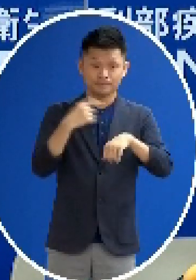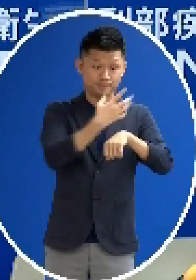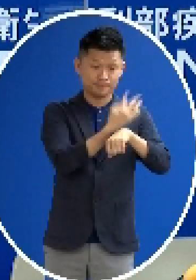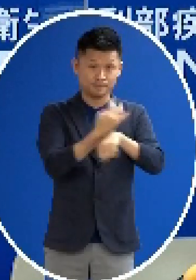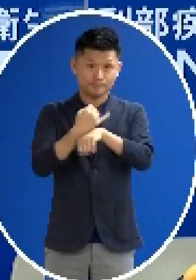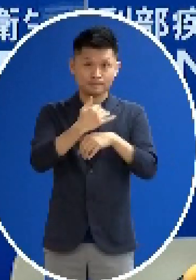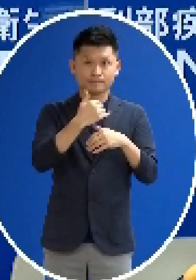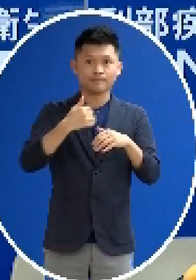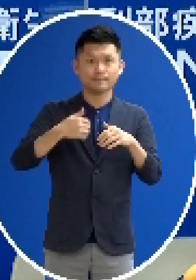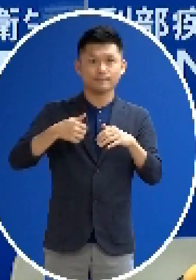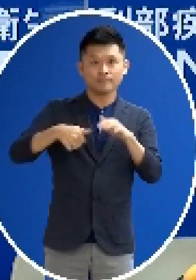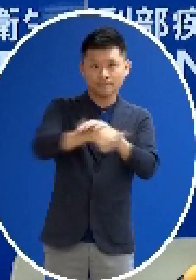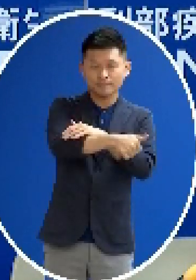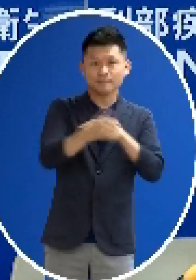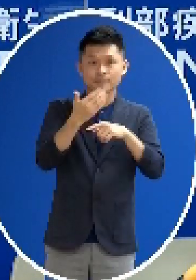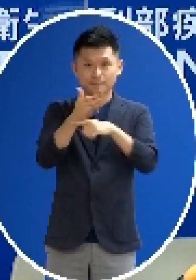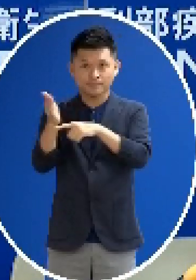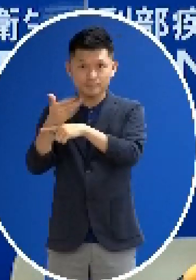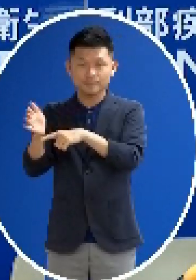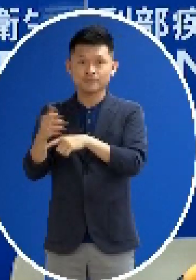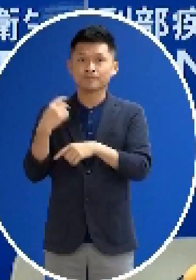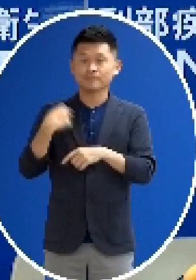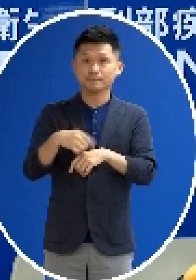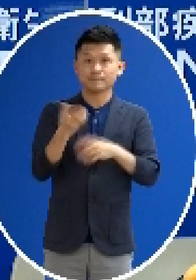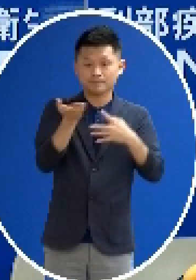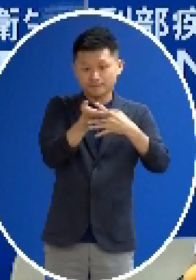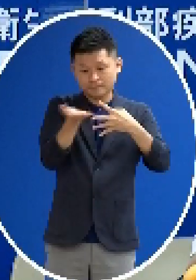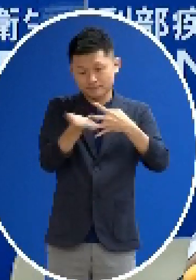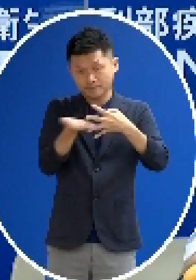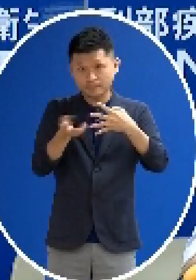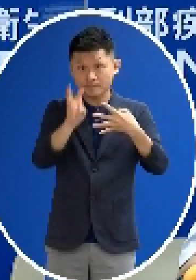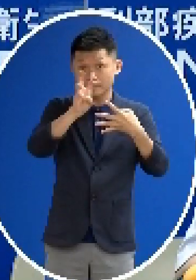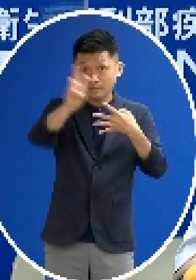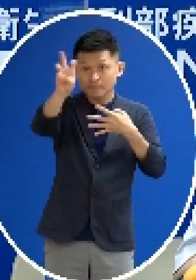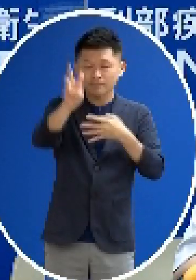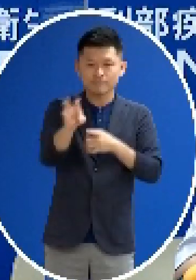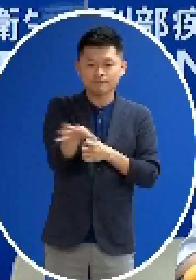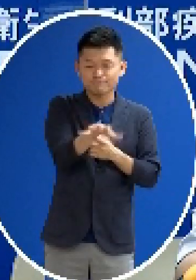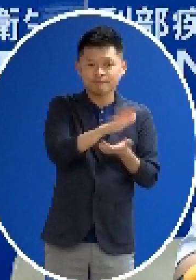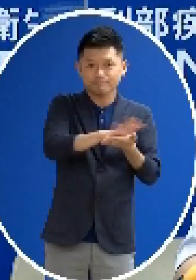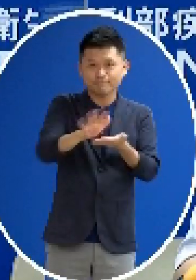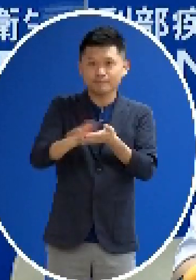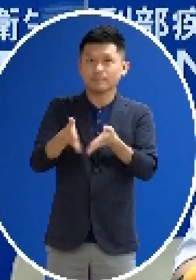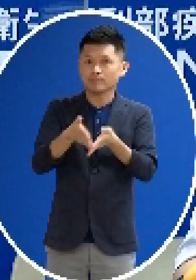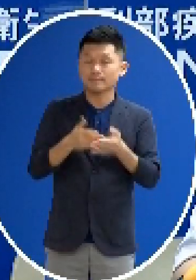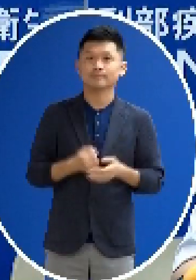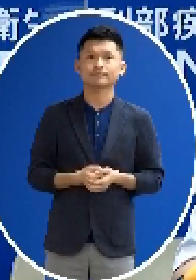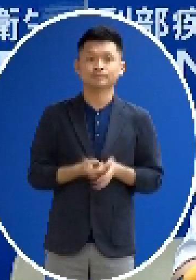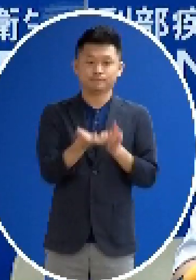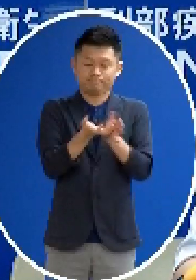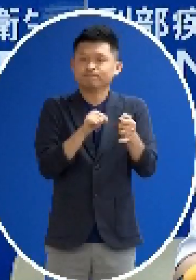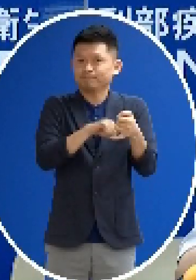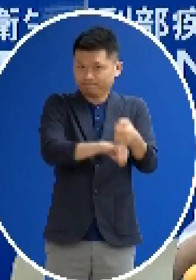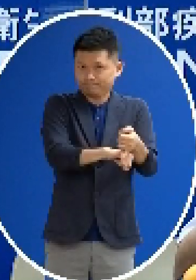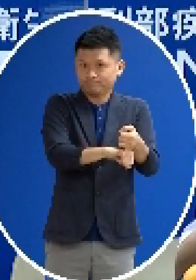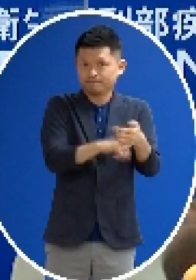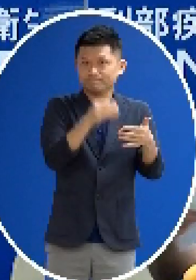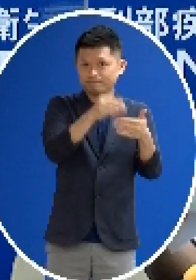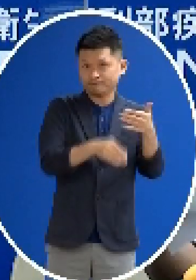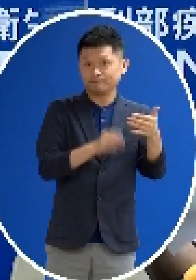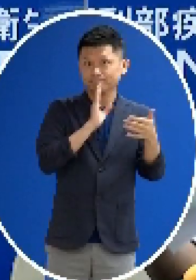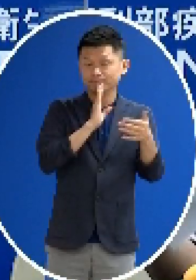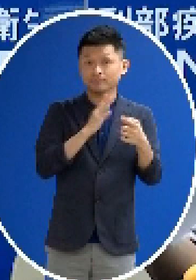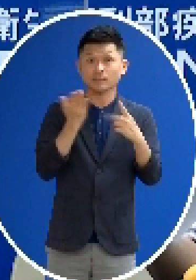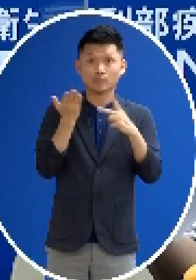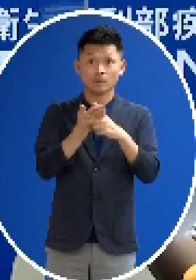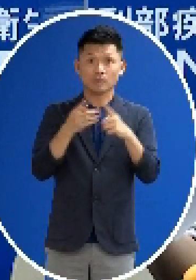各场次至少间隔30分钟以上进行场地消毒。那采预约制或